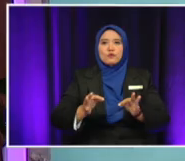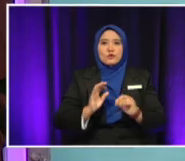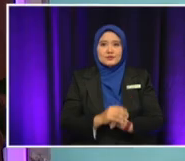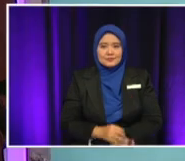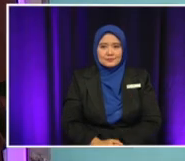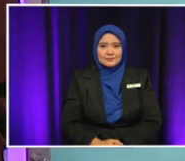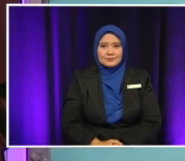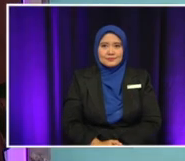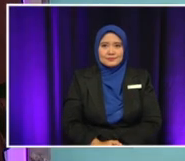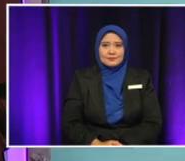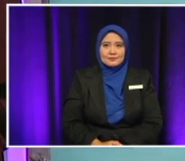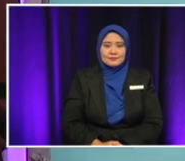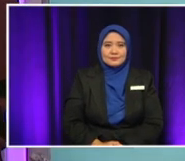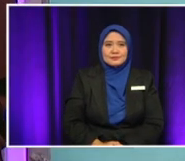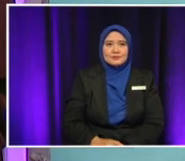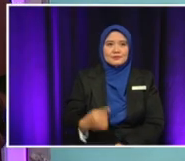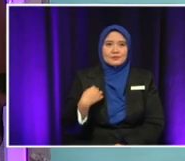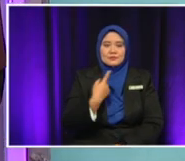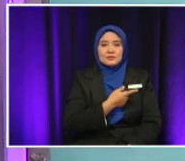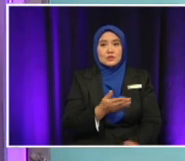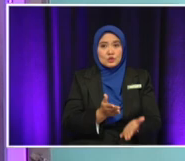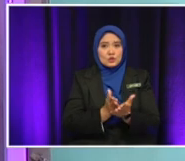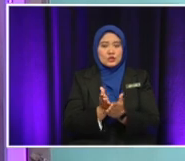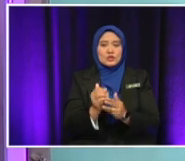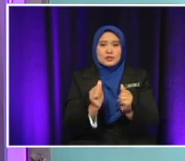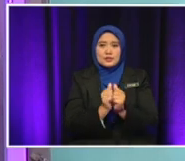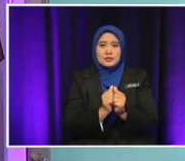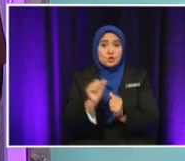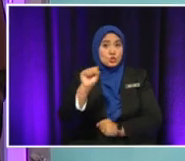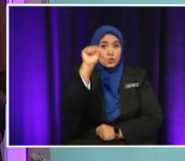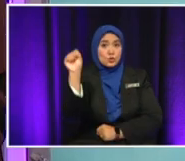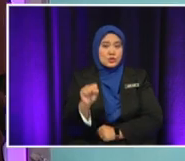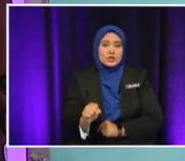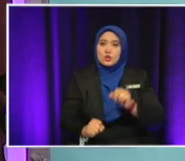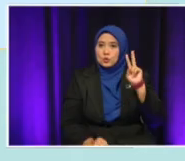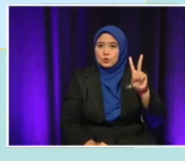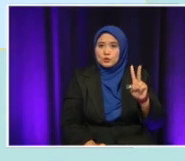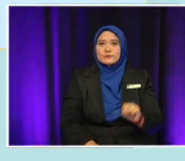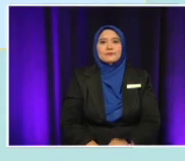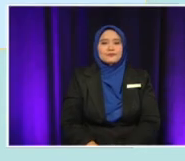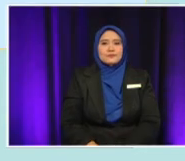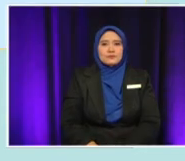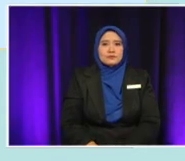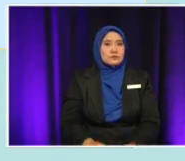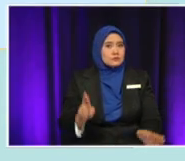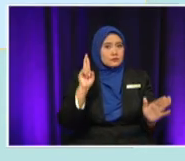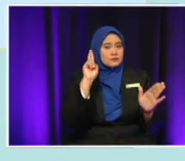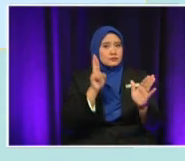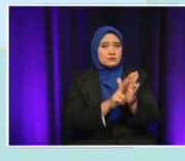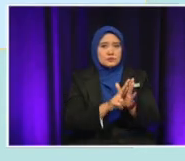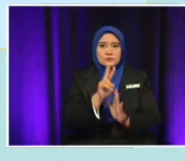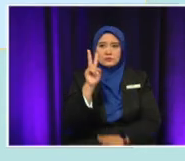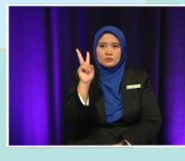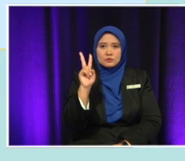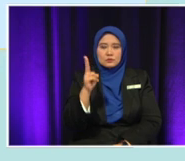penola Baiklah kita pergi ke sekolah yang berikutnya contoh soal yang kedua yaitu Raja 12 menunjukkan proses